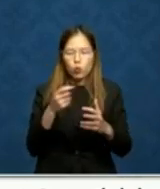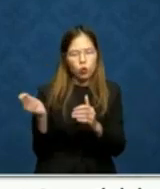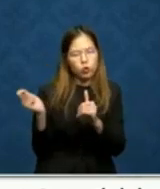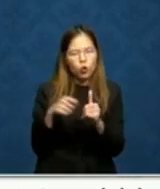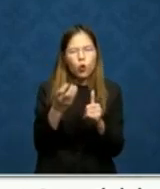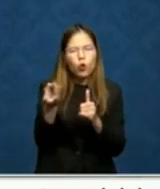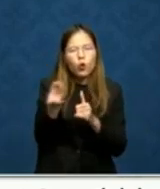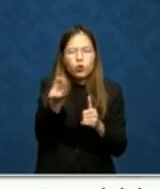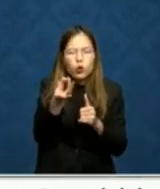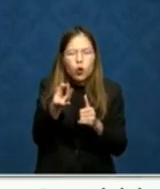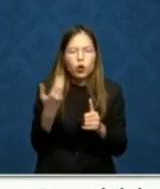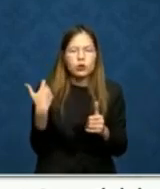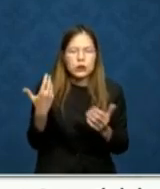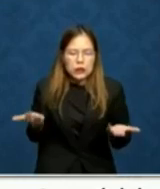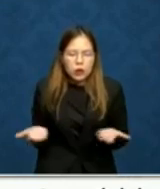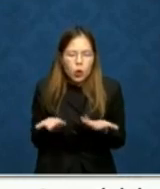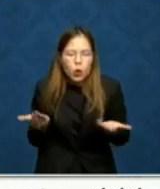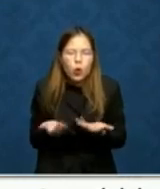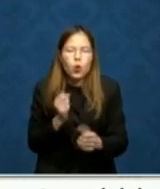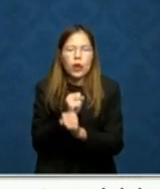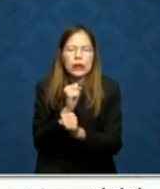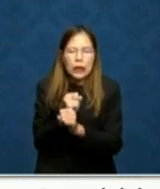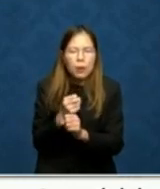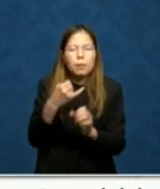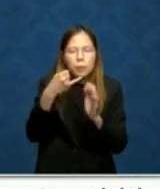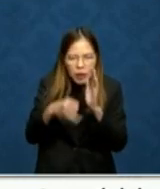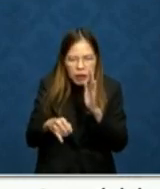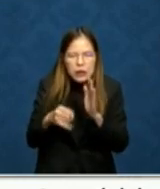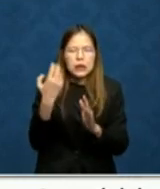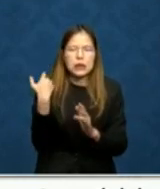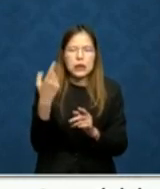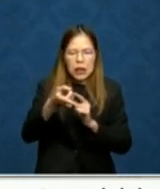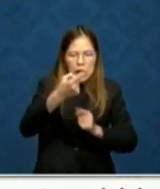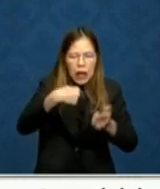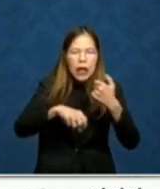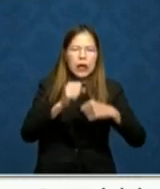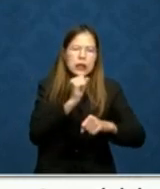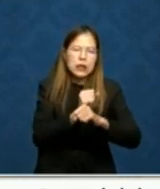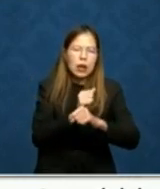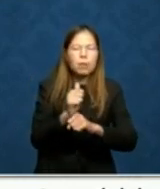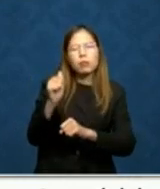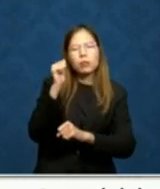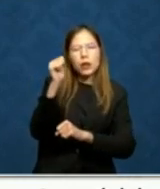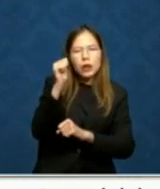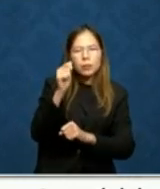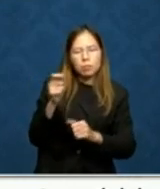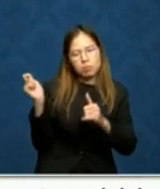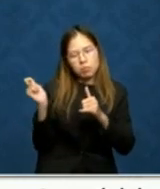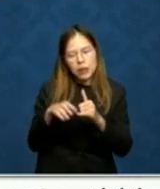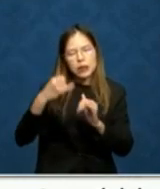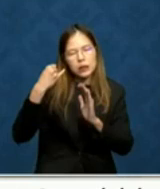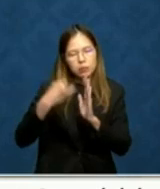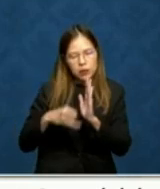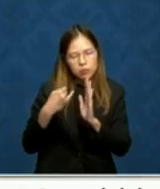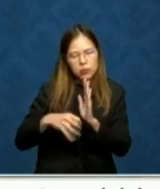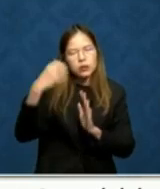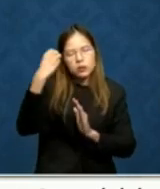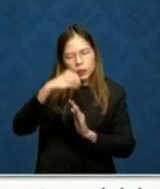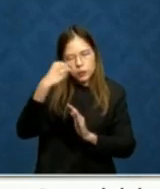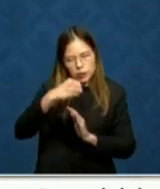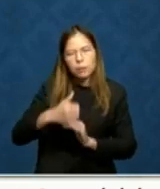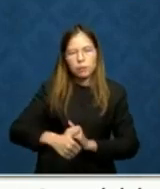ดนี้ก็ส่งเสริมให้ผู้กระทำผิดสามารถกลับมาทำพฤติกรรมเดิมและทำกระทำผิดซ้ำได้ค่ะท่านประธ